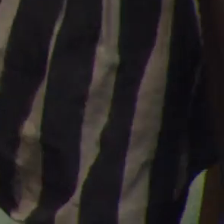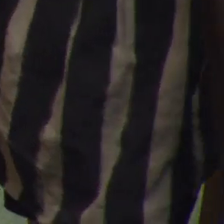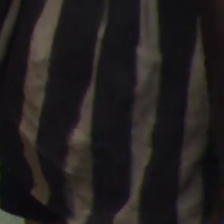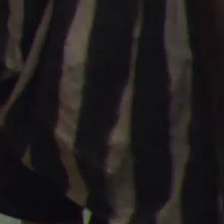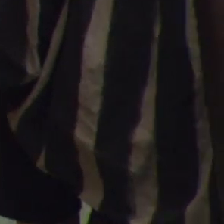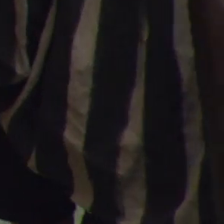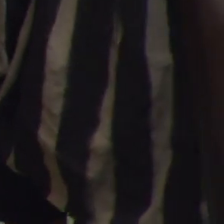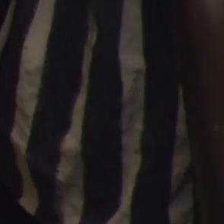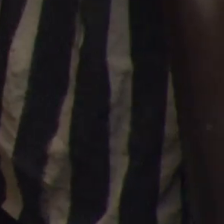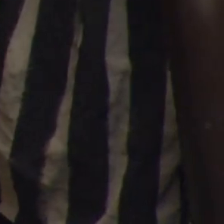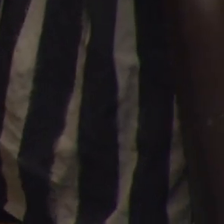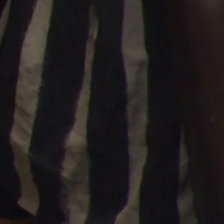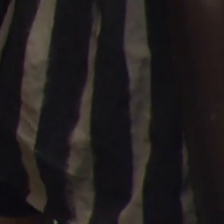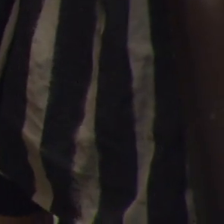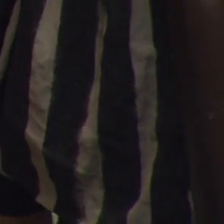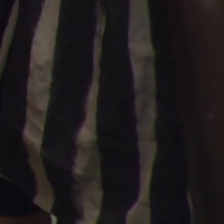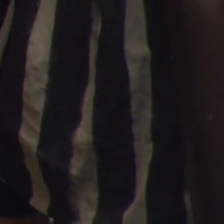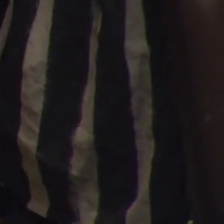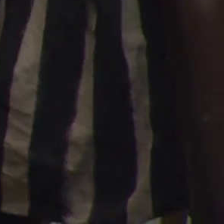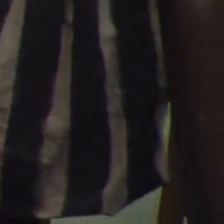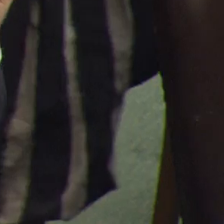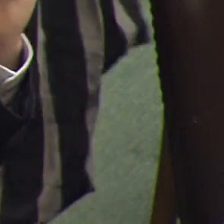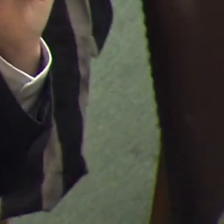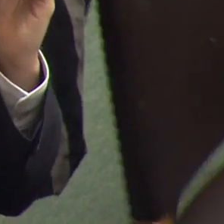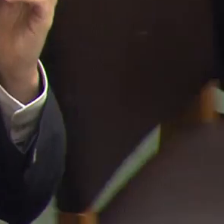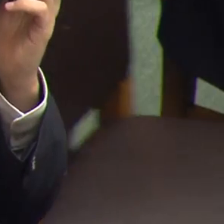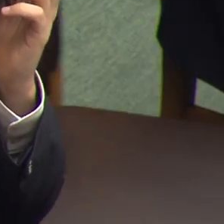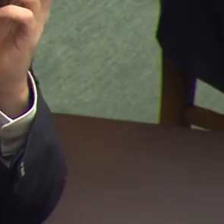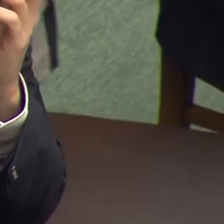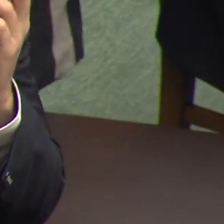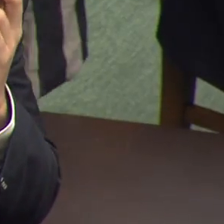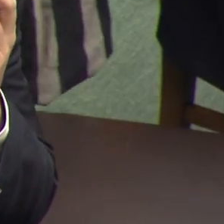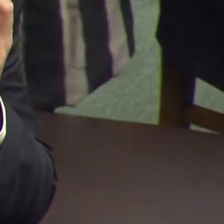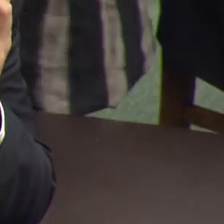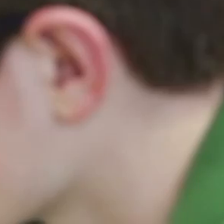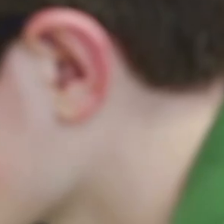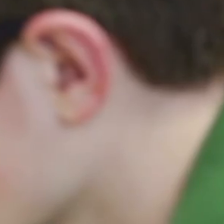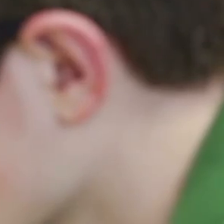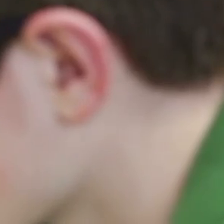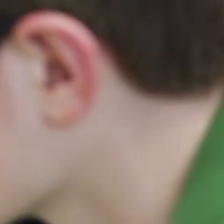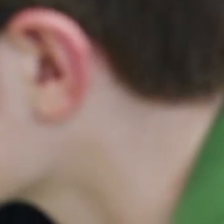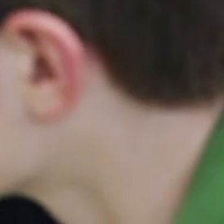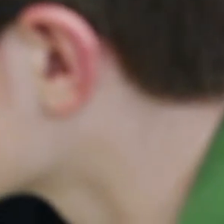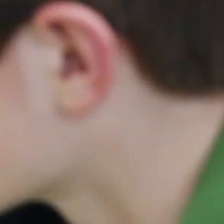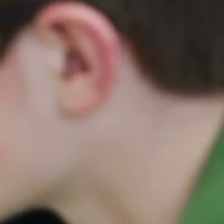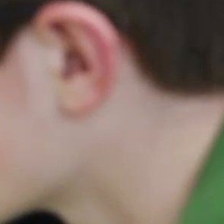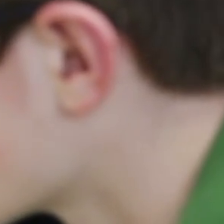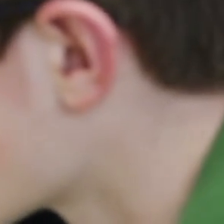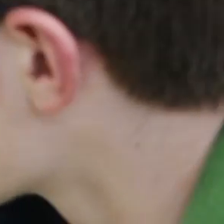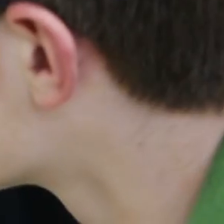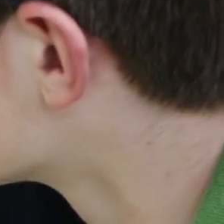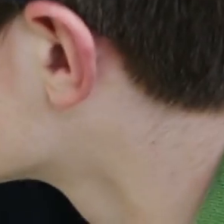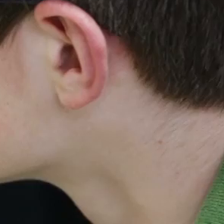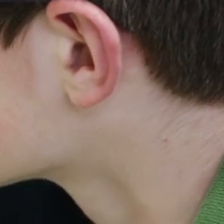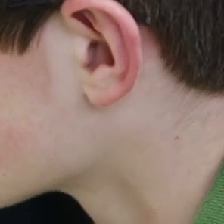auch bei dieser Reform im Liegen um und verabschiedet sich ganz offensichtlich von all ihren Prinzipien, vor allem wenn es um das linke Modell